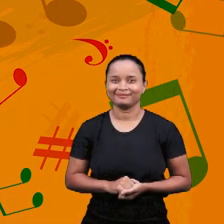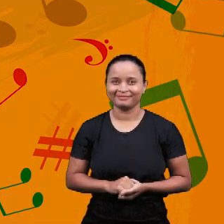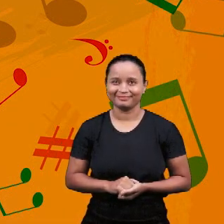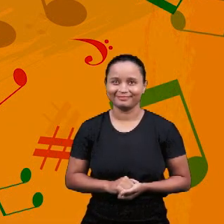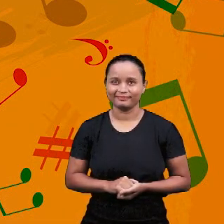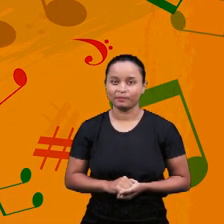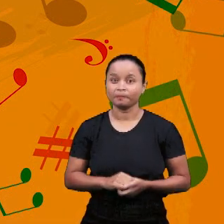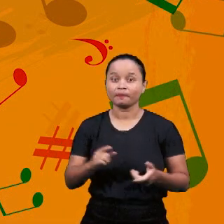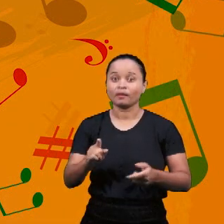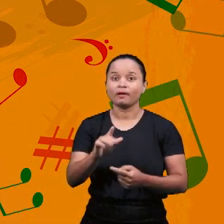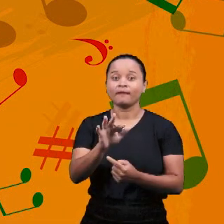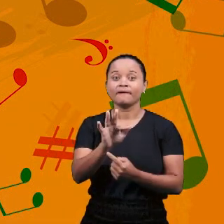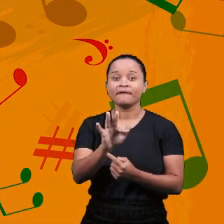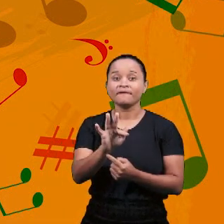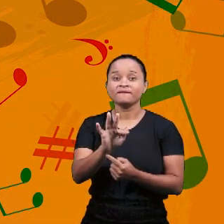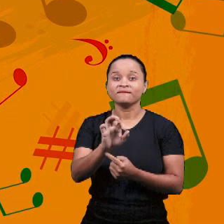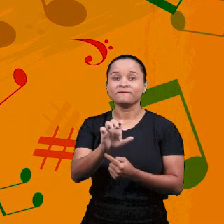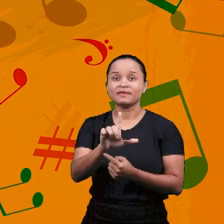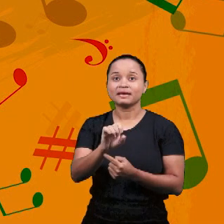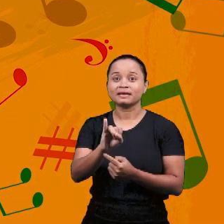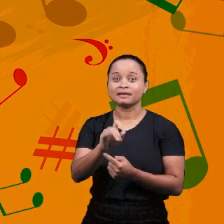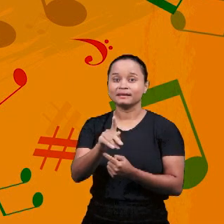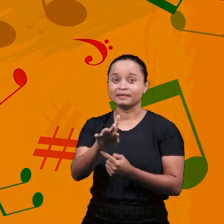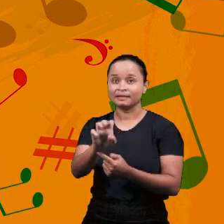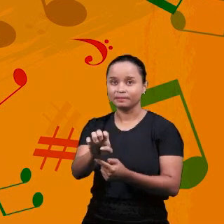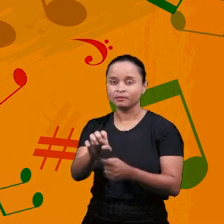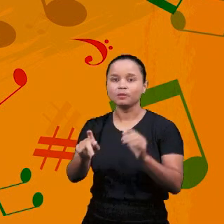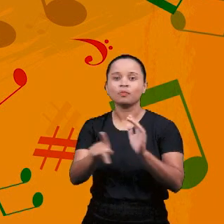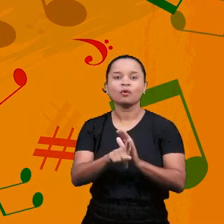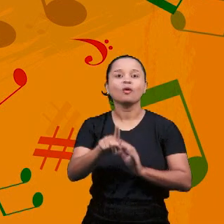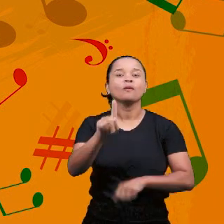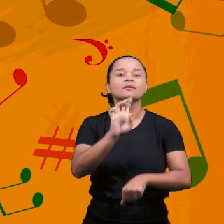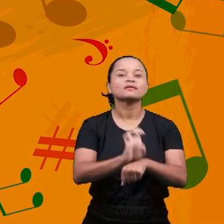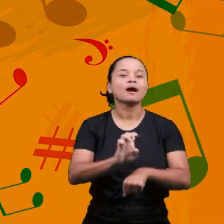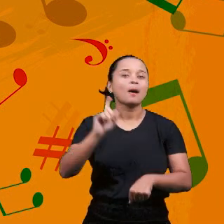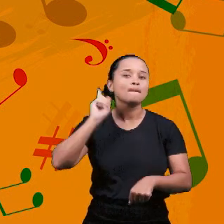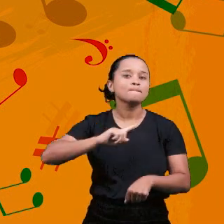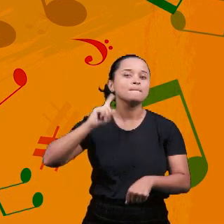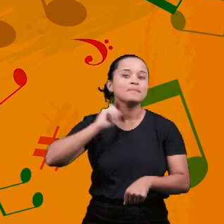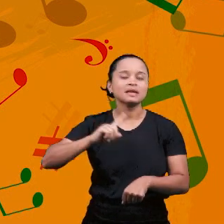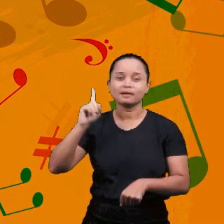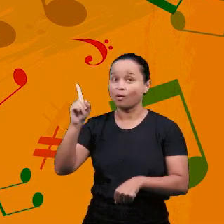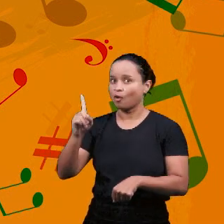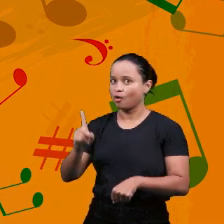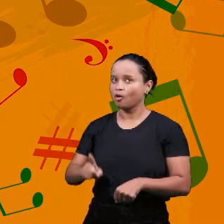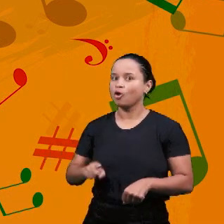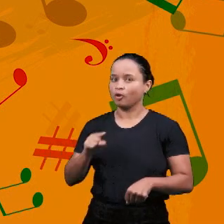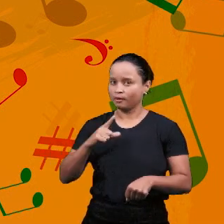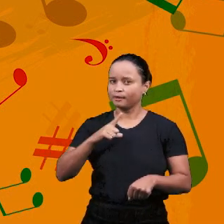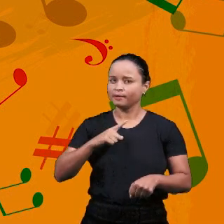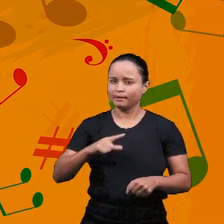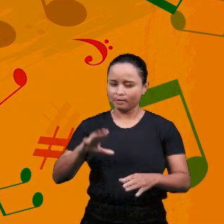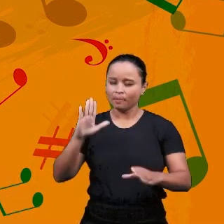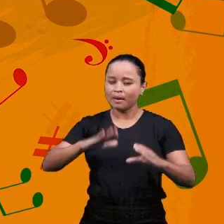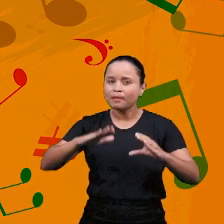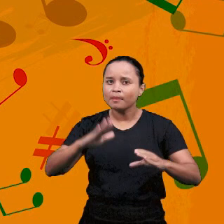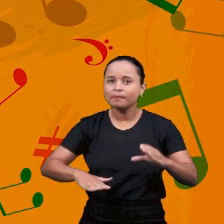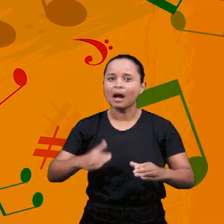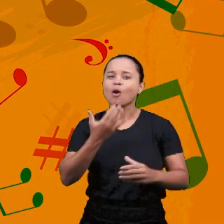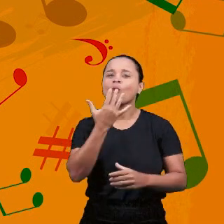Felipe de Nanuque, Minas Gerais. Il a fait son tambour bien coloré, il a mis son nom.